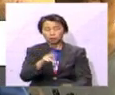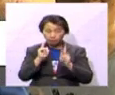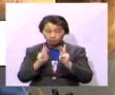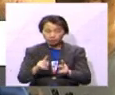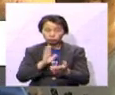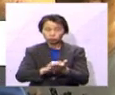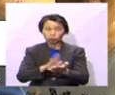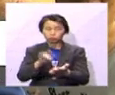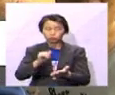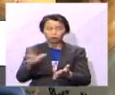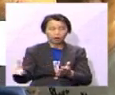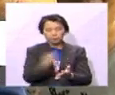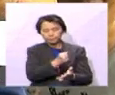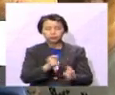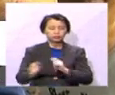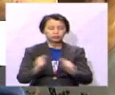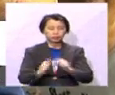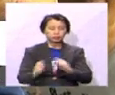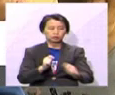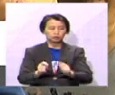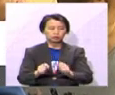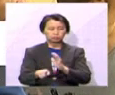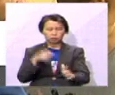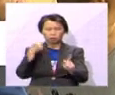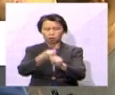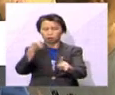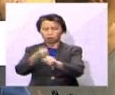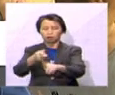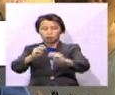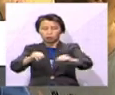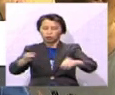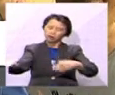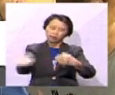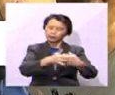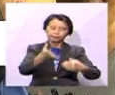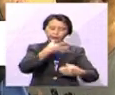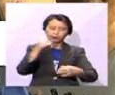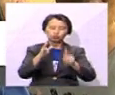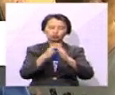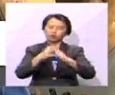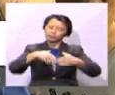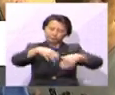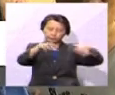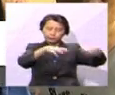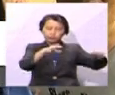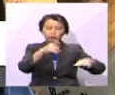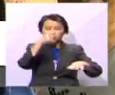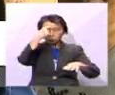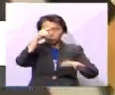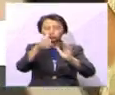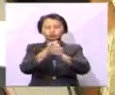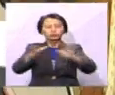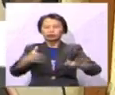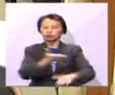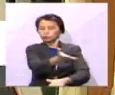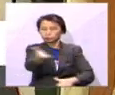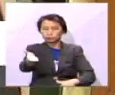telah mengambil tindakan mengarahkan murid-murid balik ke rumah masing-masing demi keselamatan mereka.